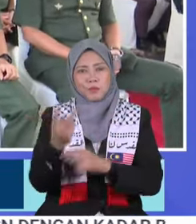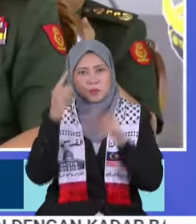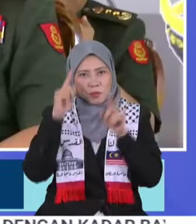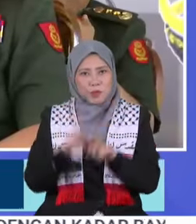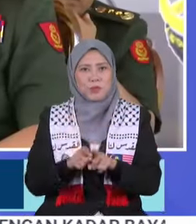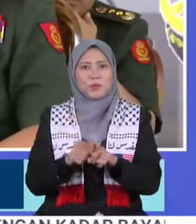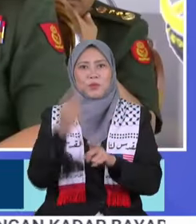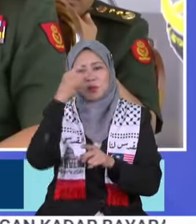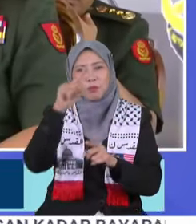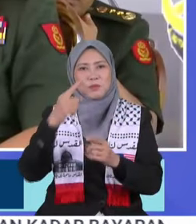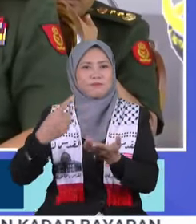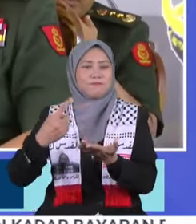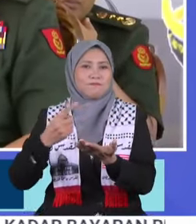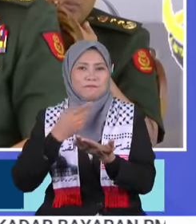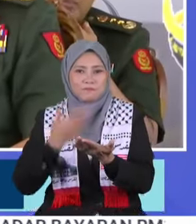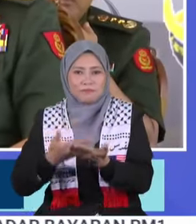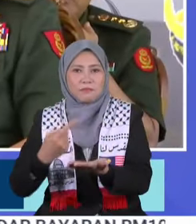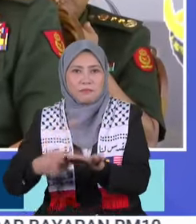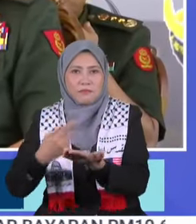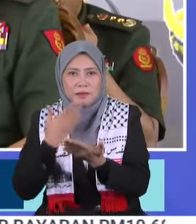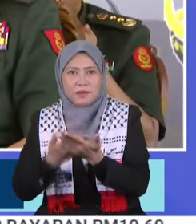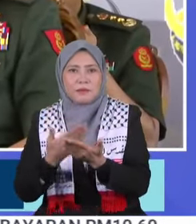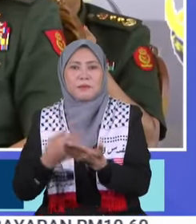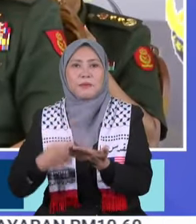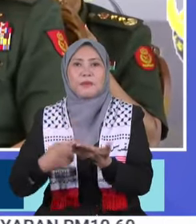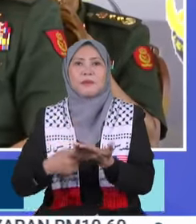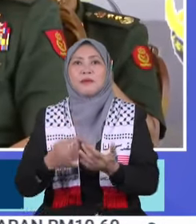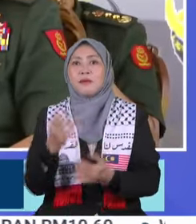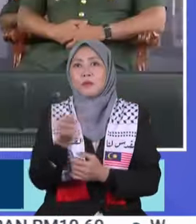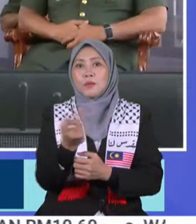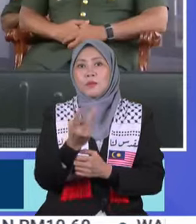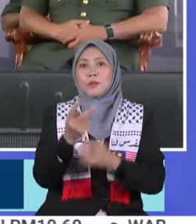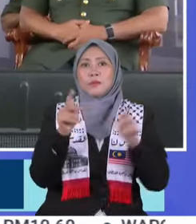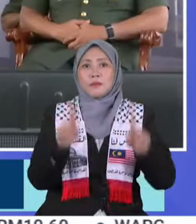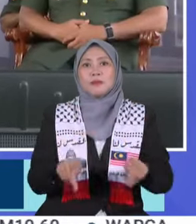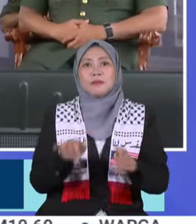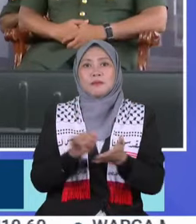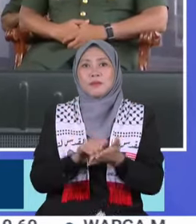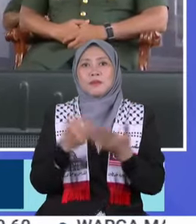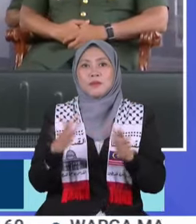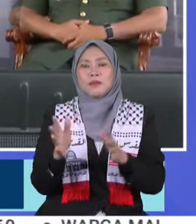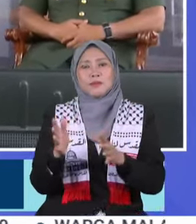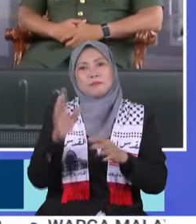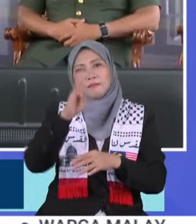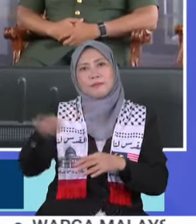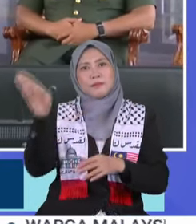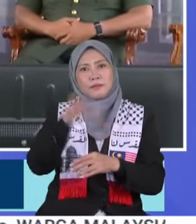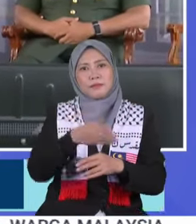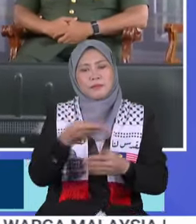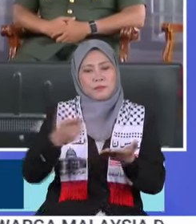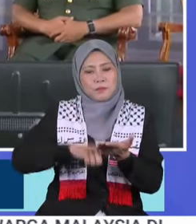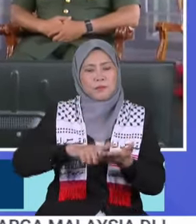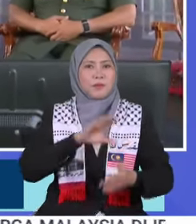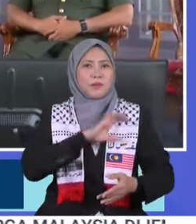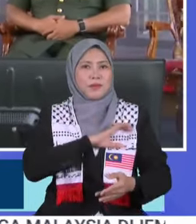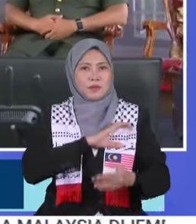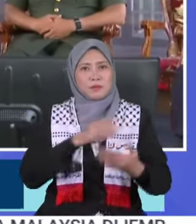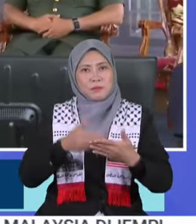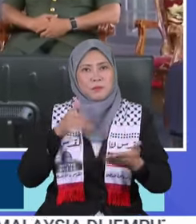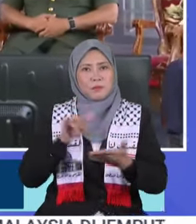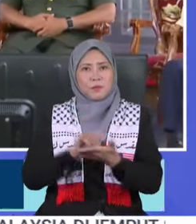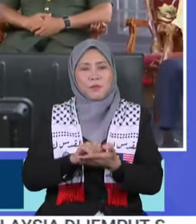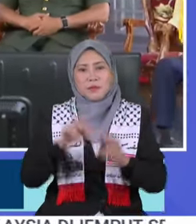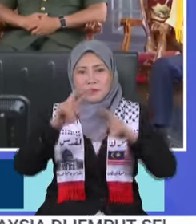pihak bersetuju untuk berdamai. Panglima Tentera Darat berkata kedua-dua pihak juga telah menarik balik laporan polis yang dibuat sebelum